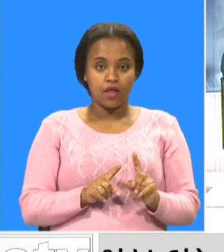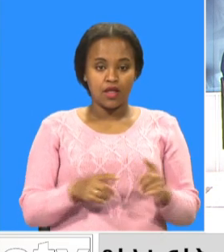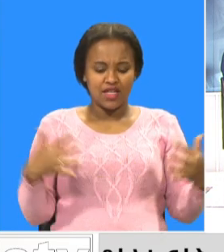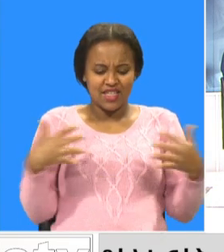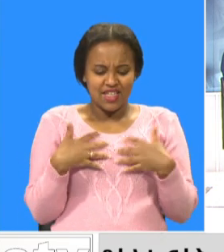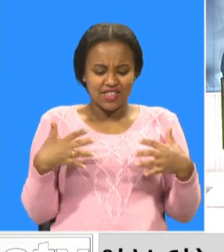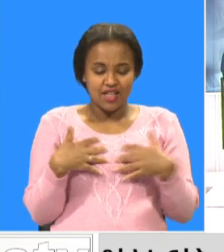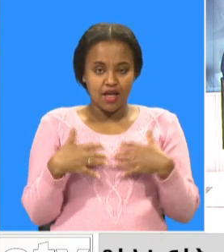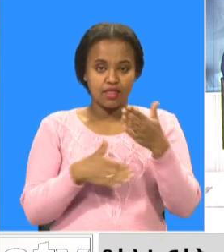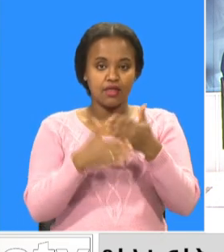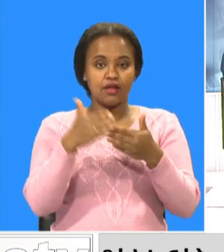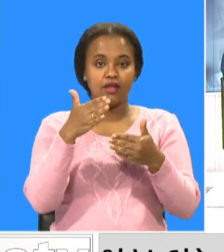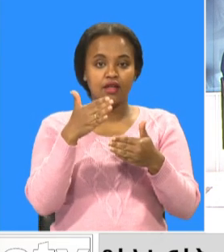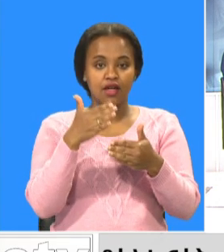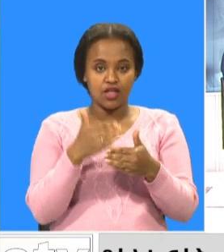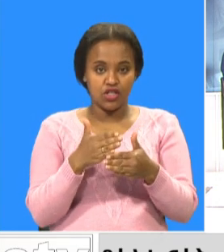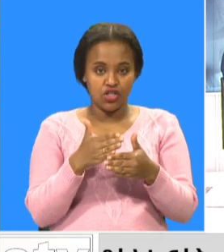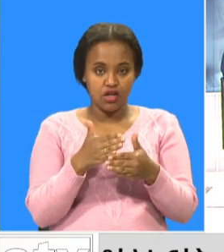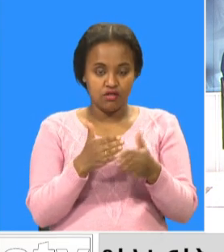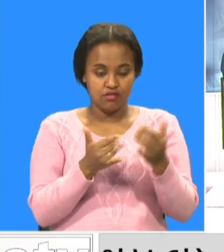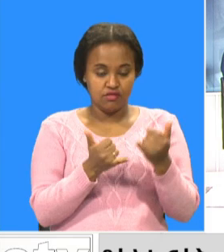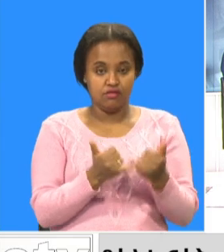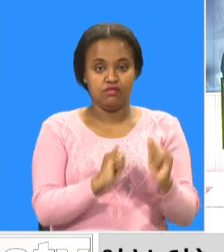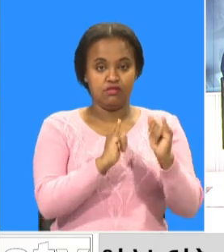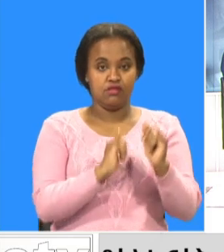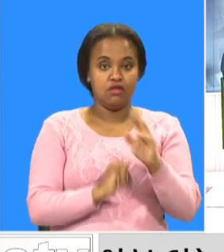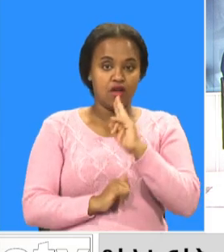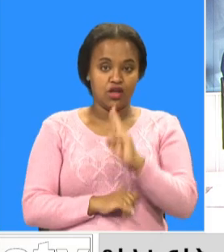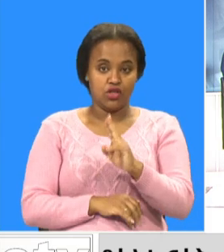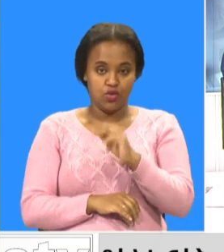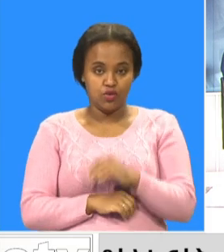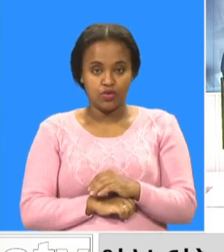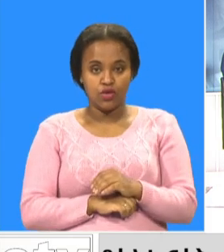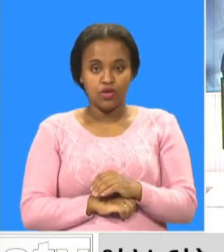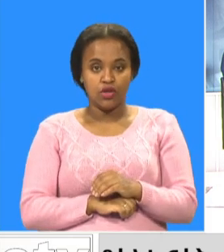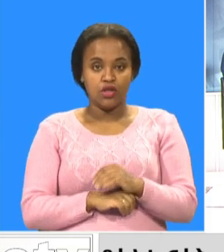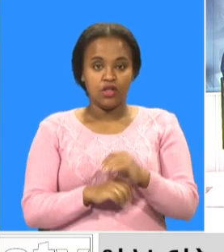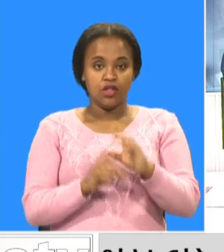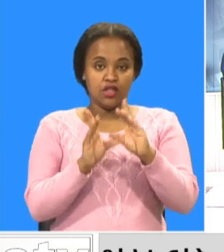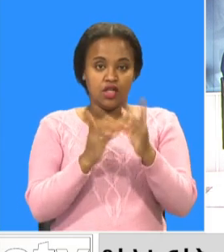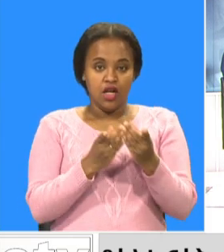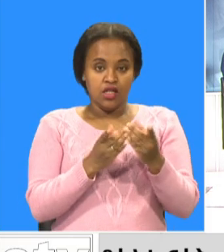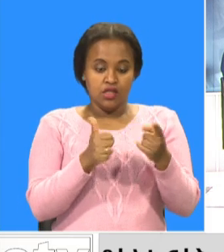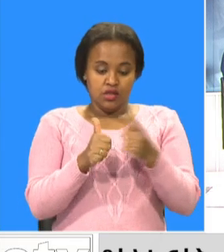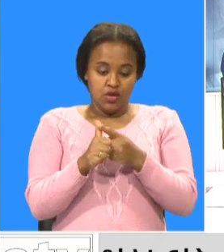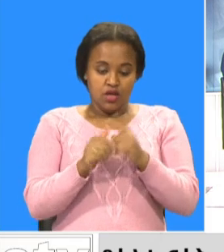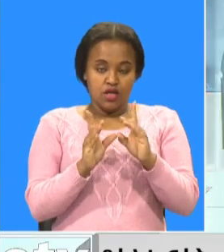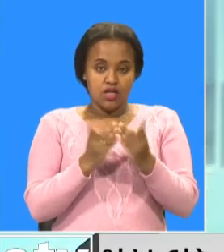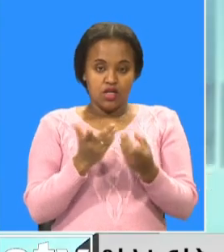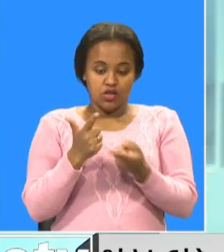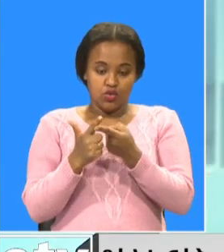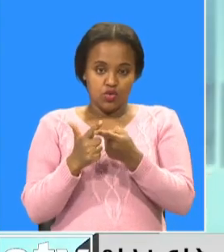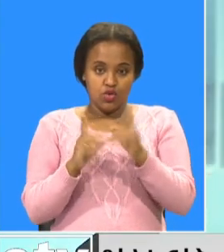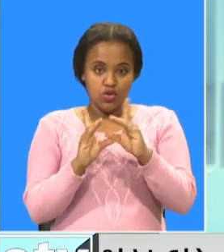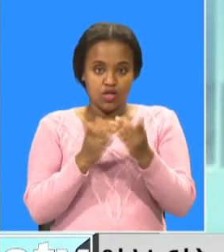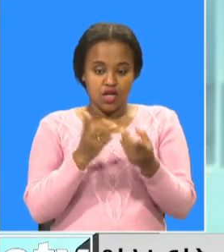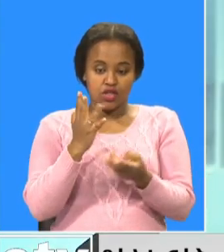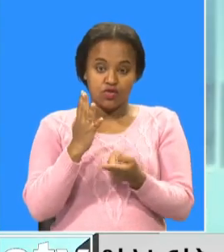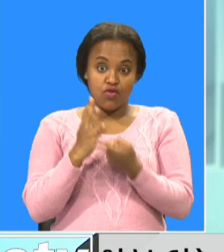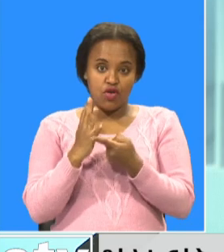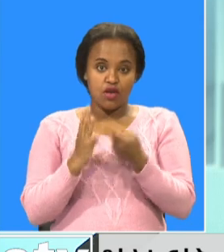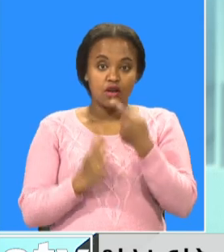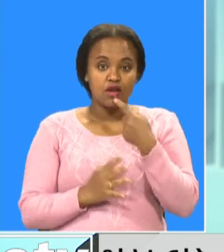የስጋት ደረጃም ክላስፋይ የሚደረጉ ናቸው። ክላስ 1፣ ክላስ 2፣ ክላስ 3፣ ክላስ 4 የሚባሉ